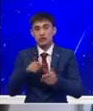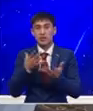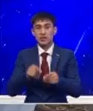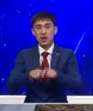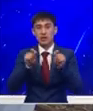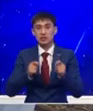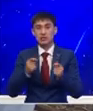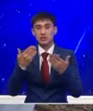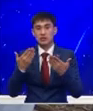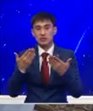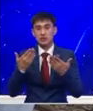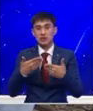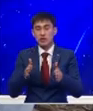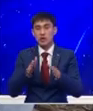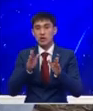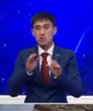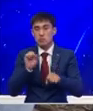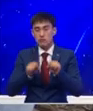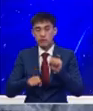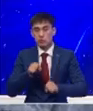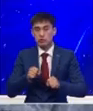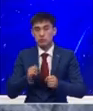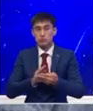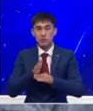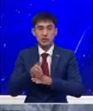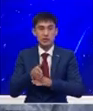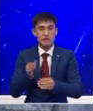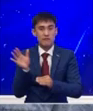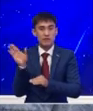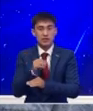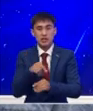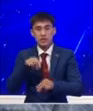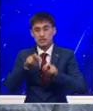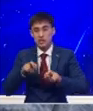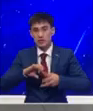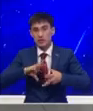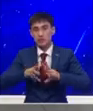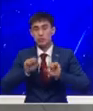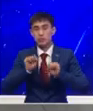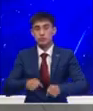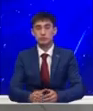– прекрасная возможность для людей с ограниченными возможностями пройти все необходимые и дополнительные исследования.